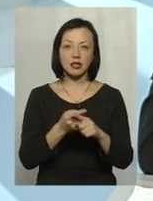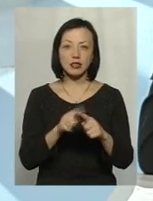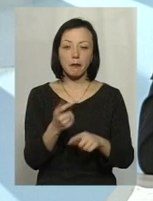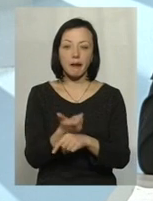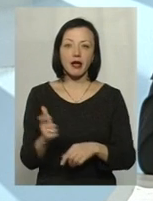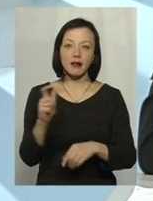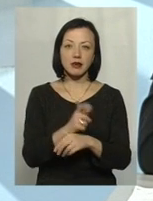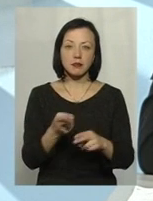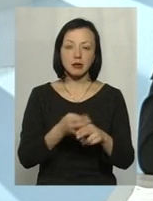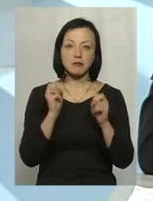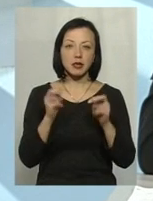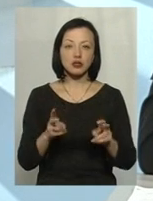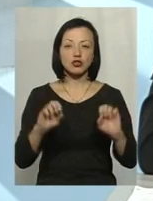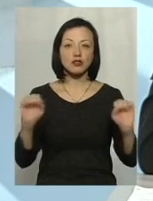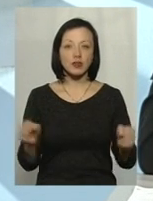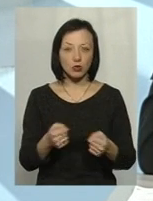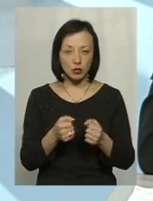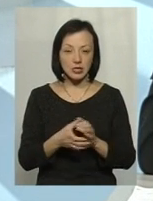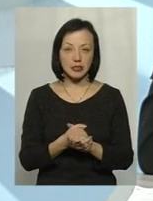перевищення безпечної швидкості.